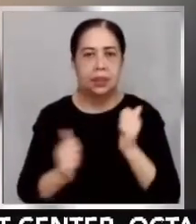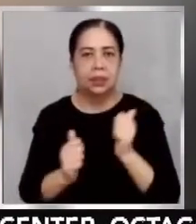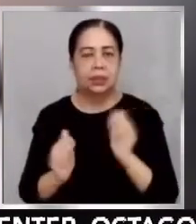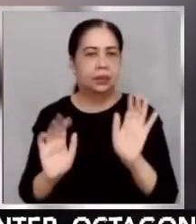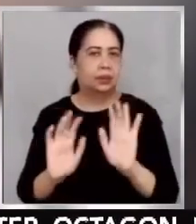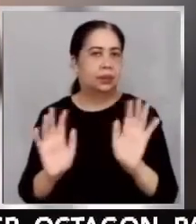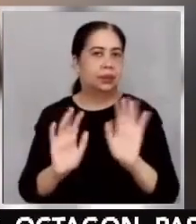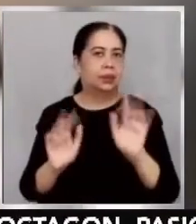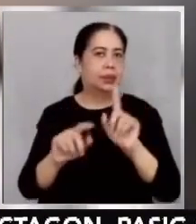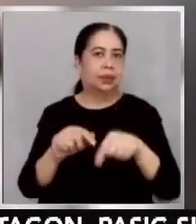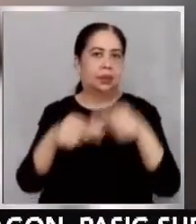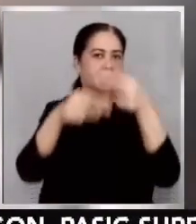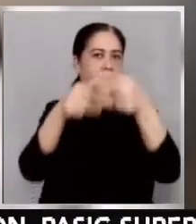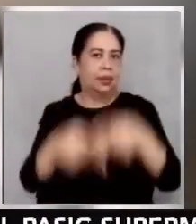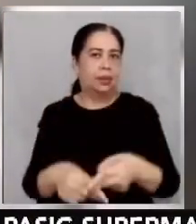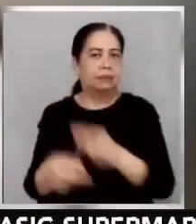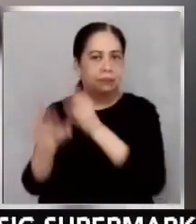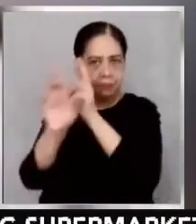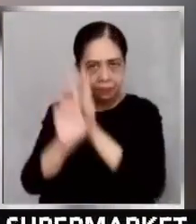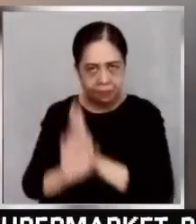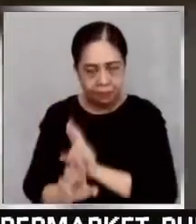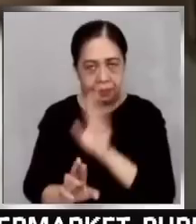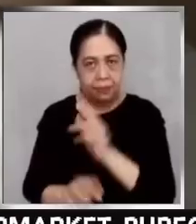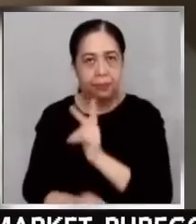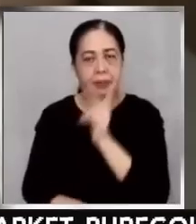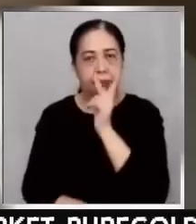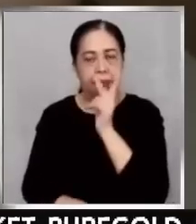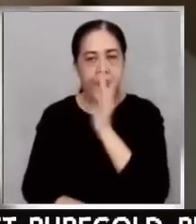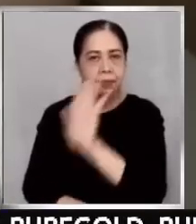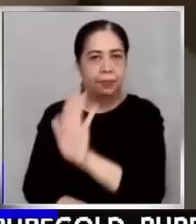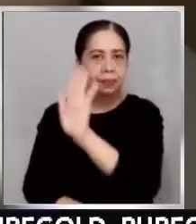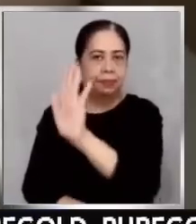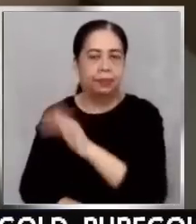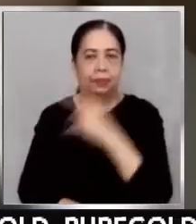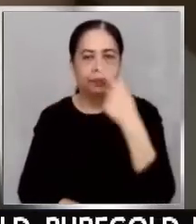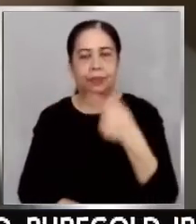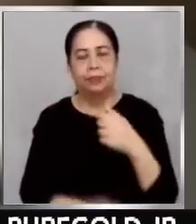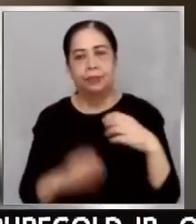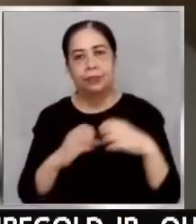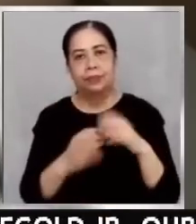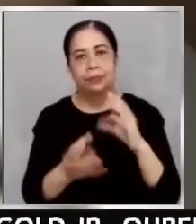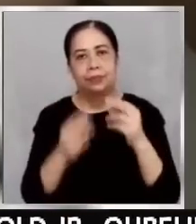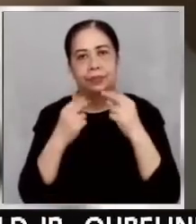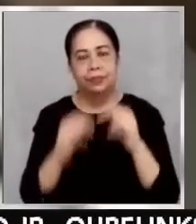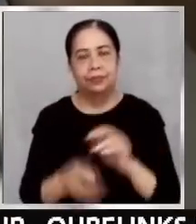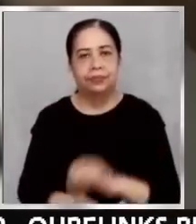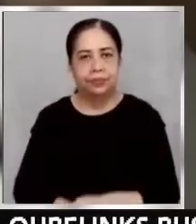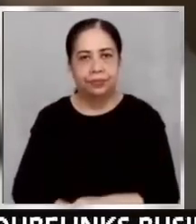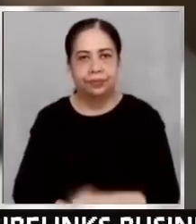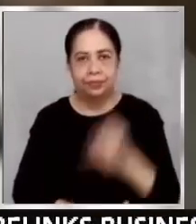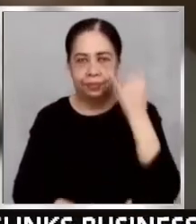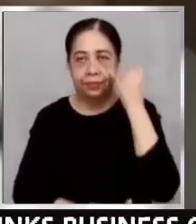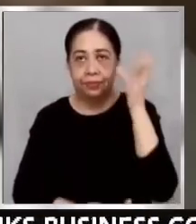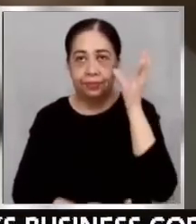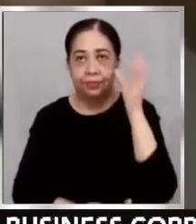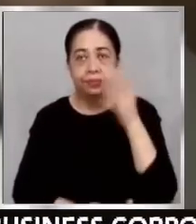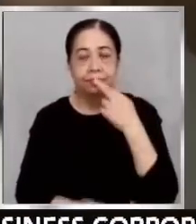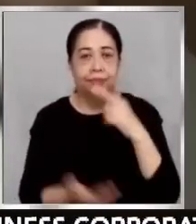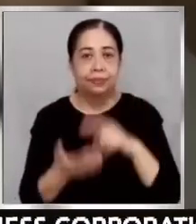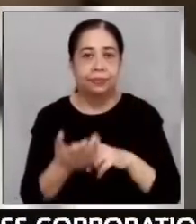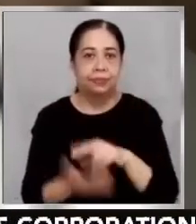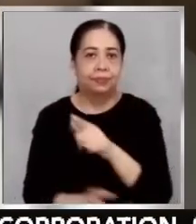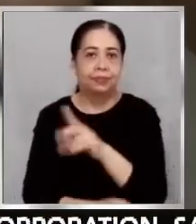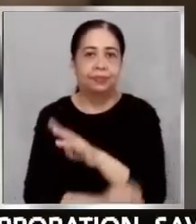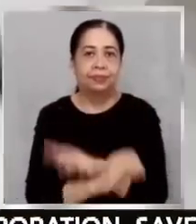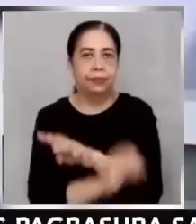pangalanan bilang pagrespeto sa privacy nito. Para sa GMA Integrated News, John Consulta, nakatutok